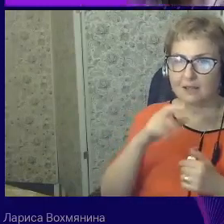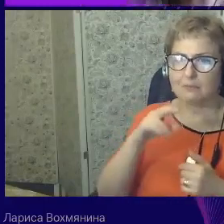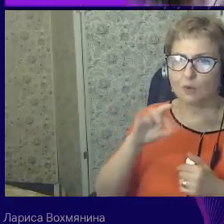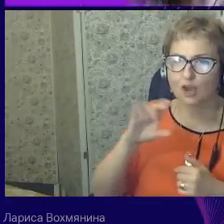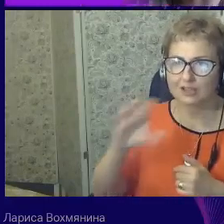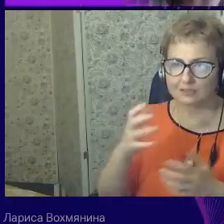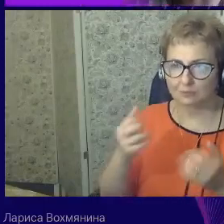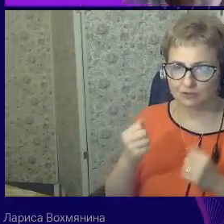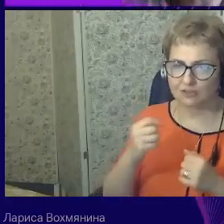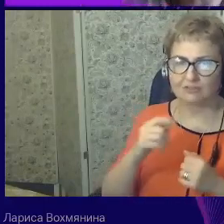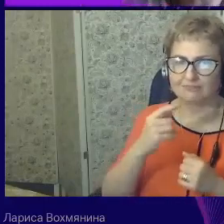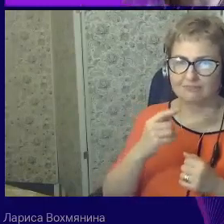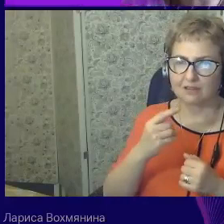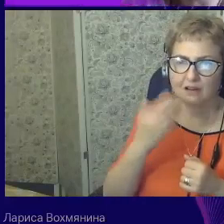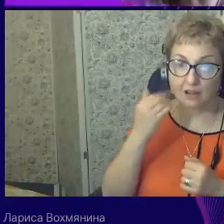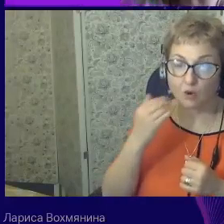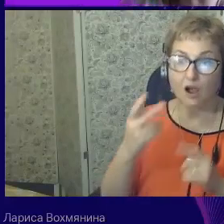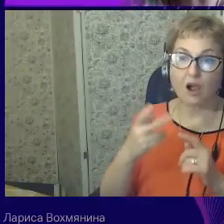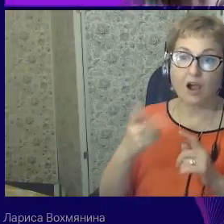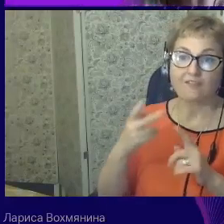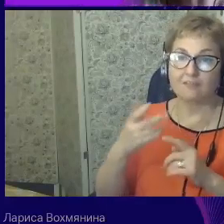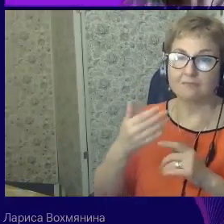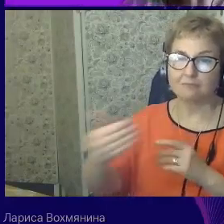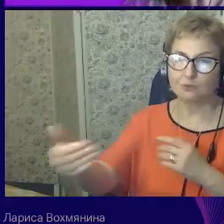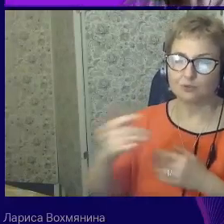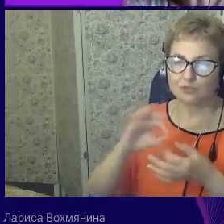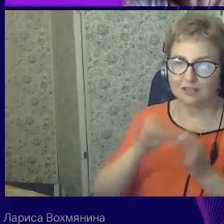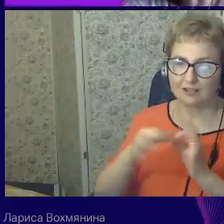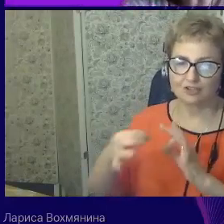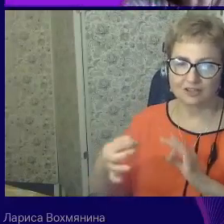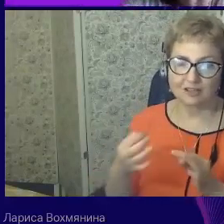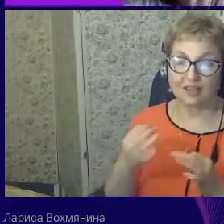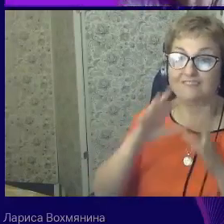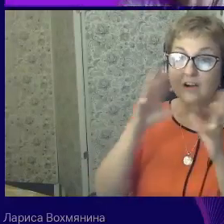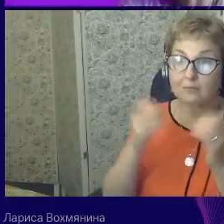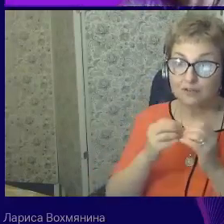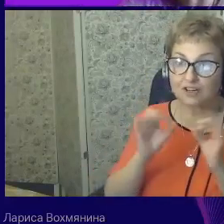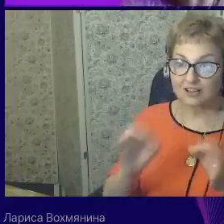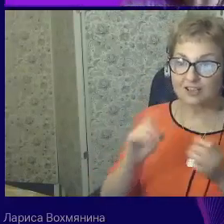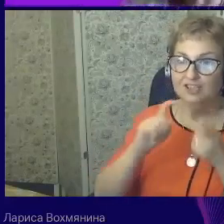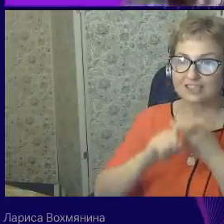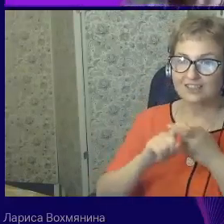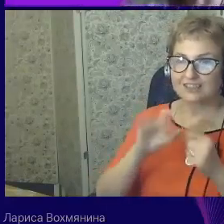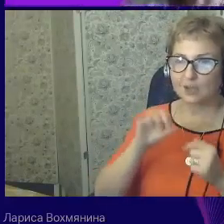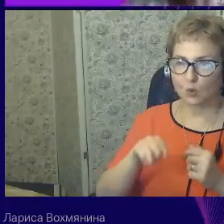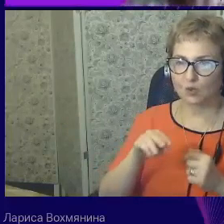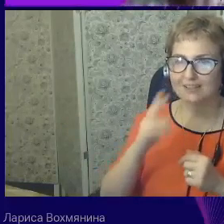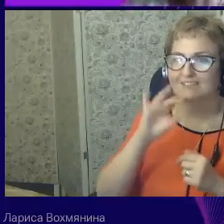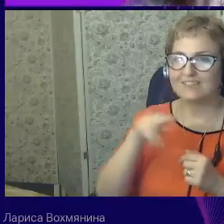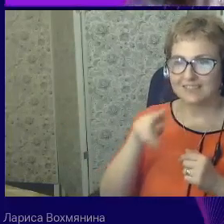просто становится там все сложнее и сложнее. Вот. То есть вообще это, конечно, зависит еще и от вида